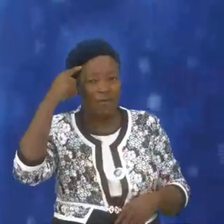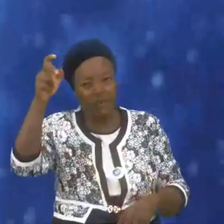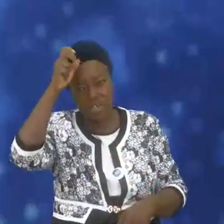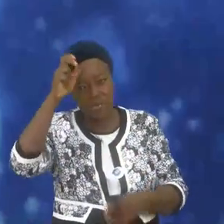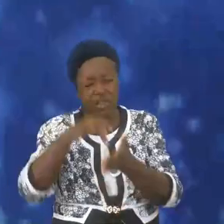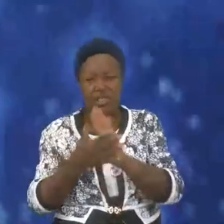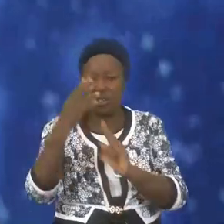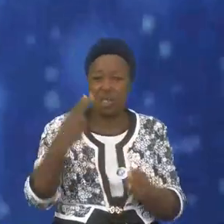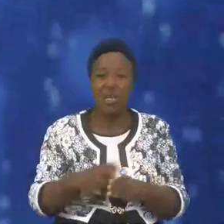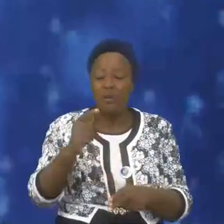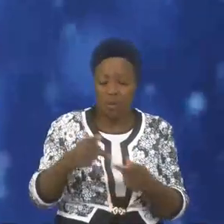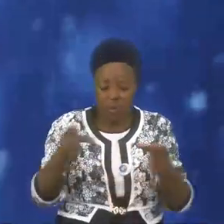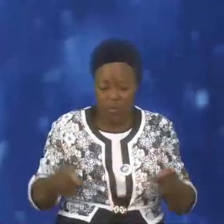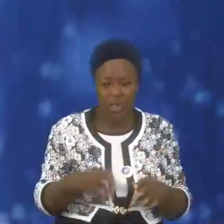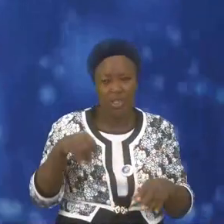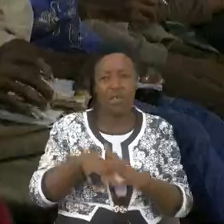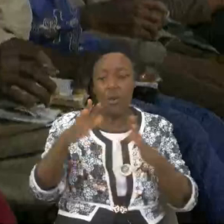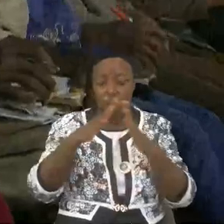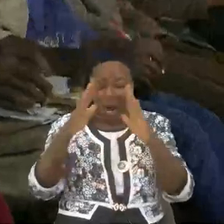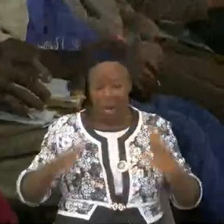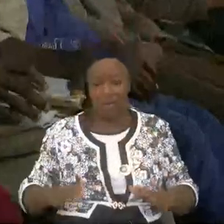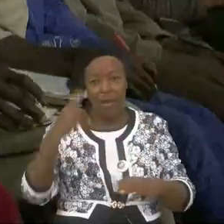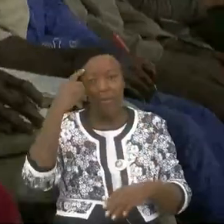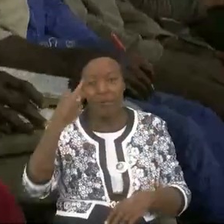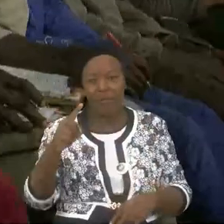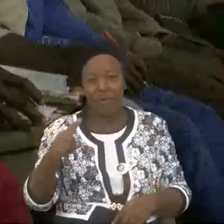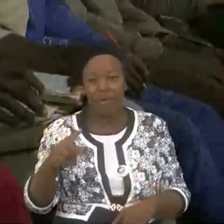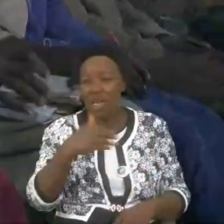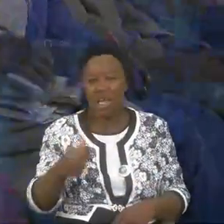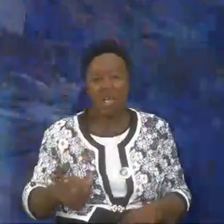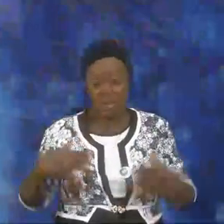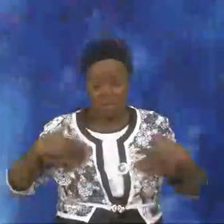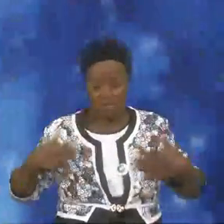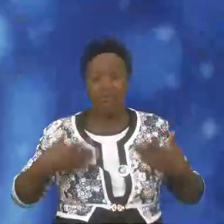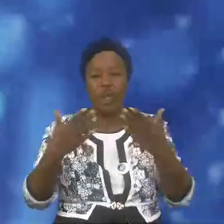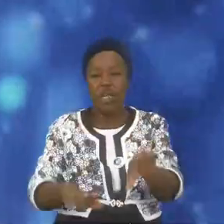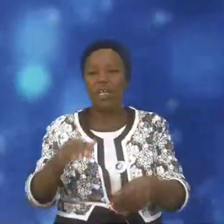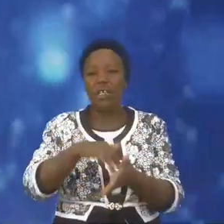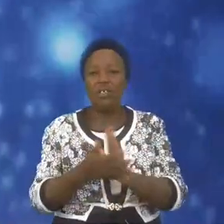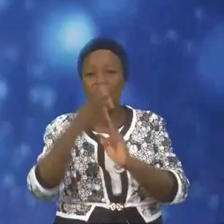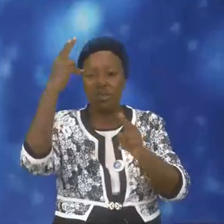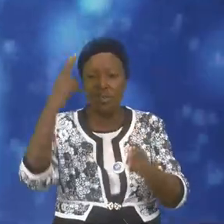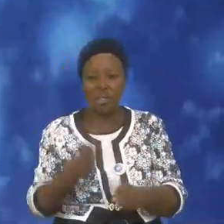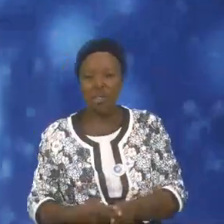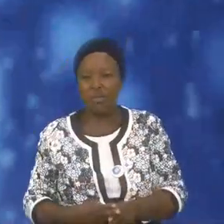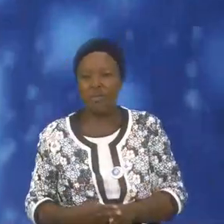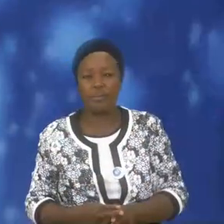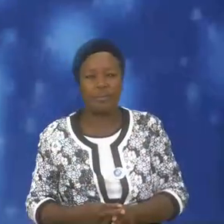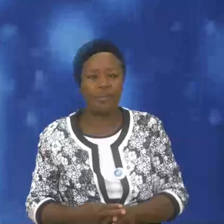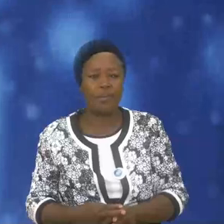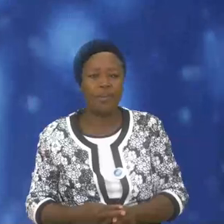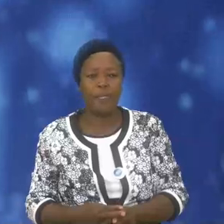démons. Aucune trace dans ta maison pour la mort prématurée au nom de